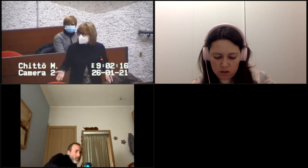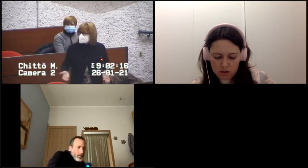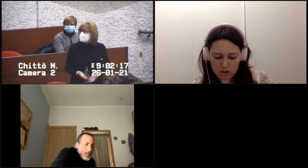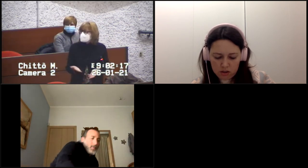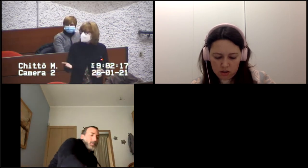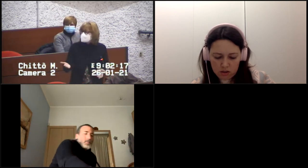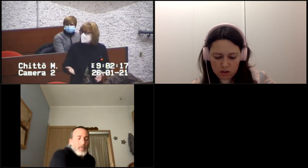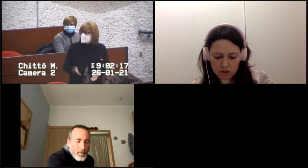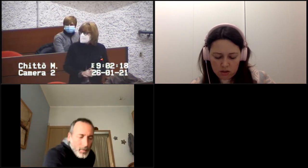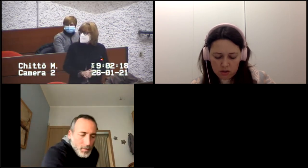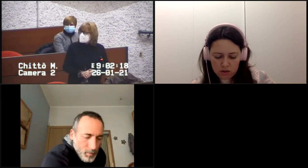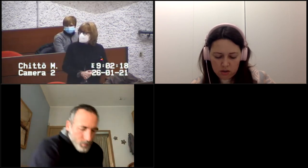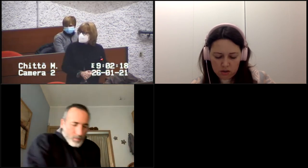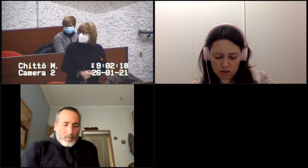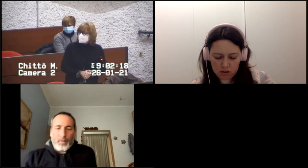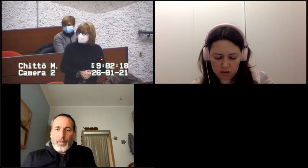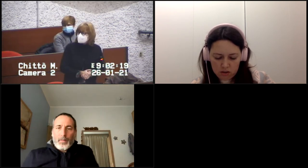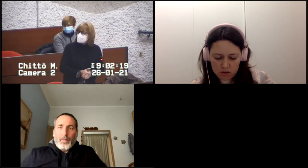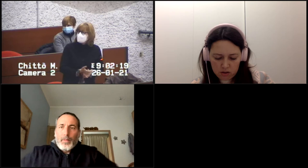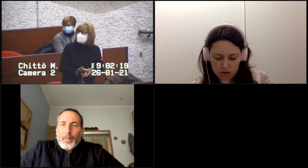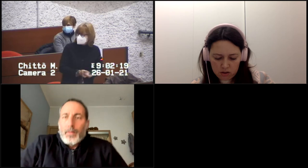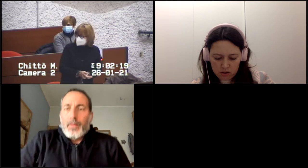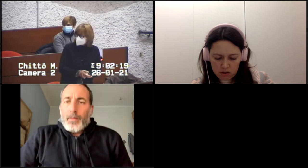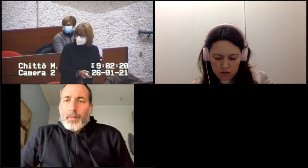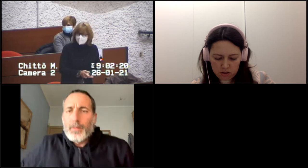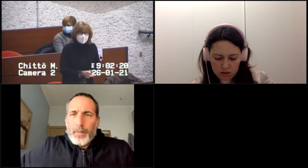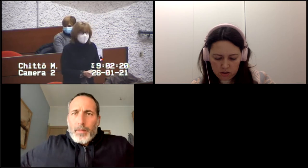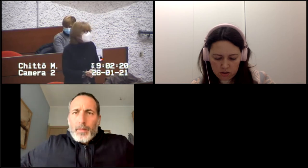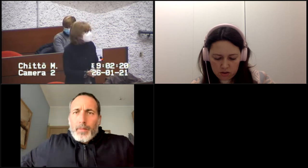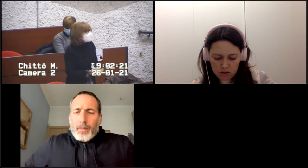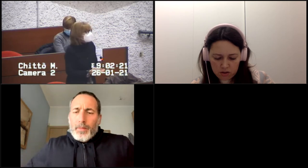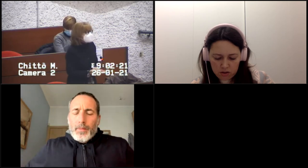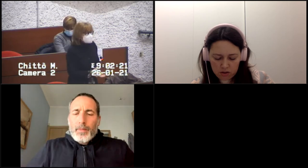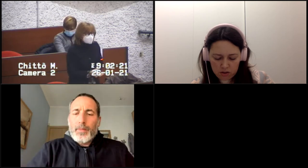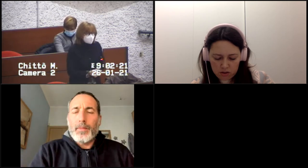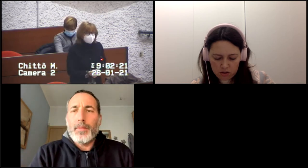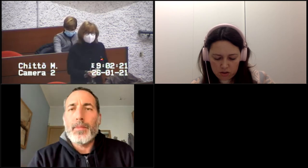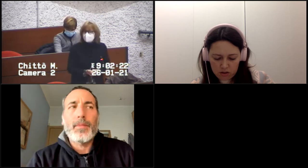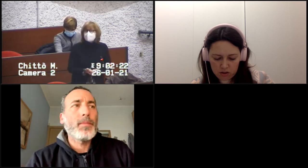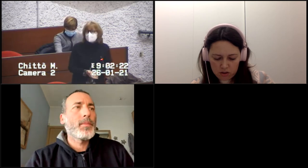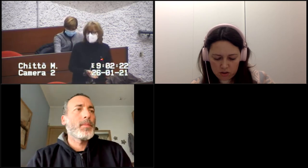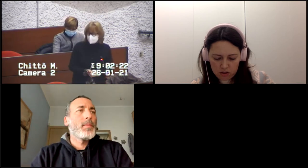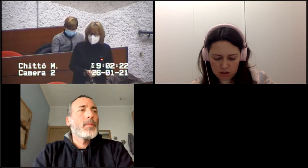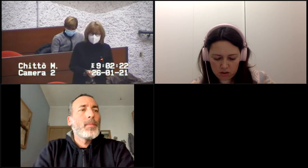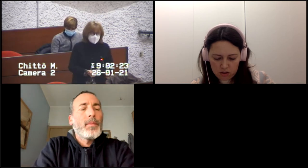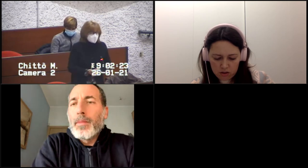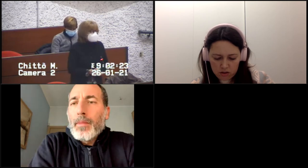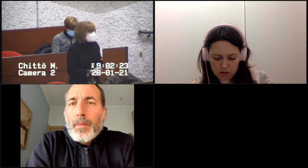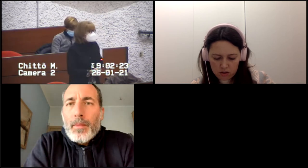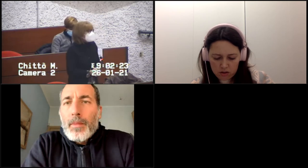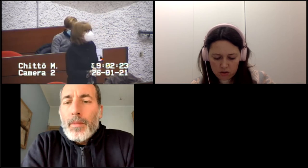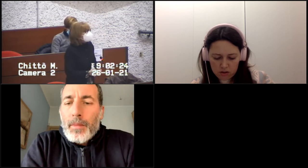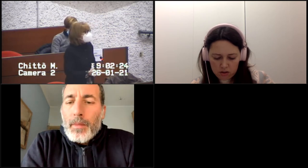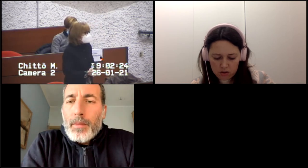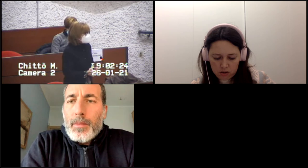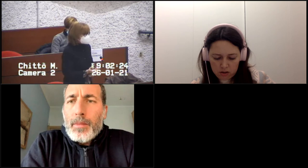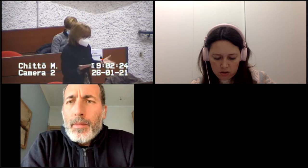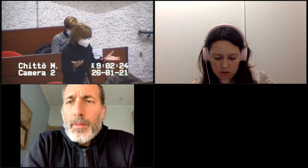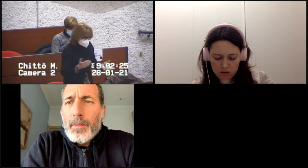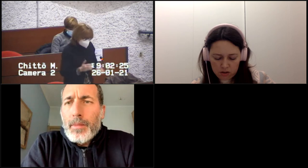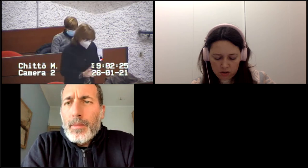momento, ne riparleremo quando sarà il momento. Per ora registriamo che da quest'aula si alzerà,